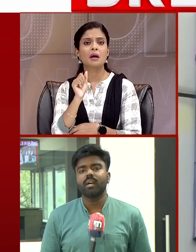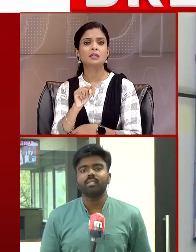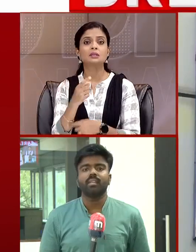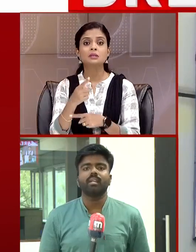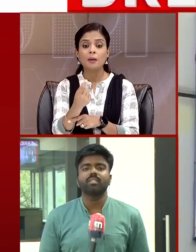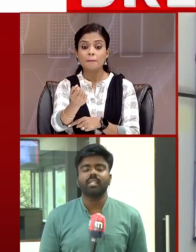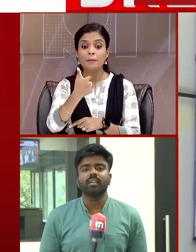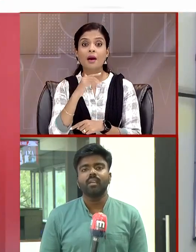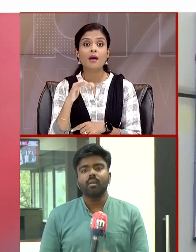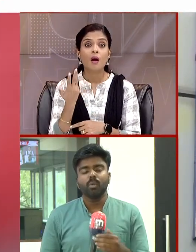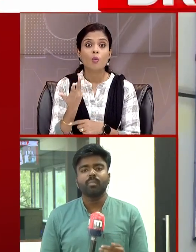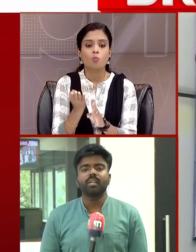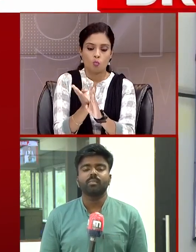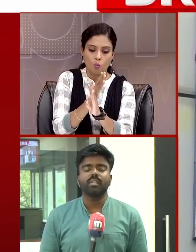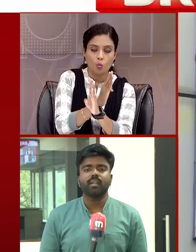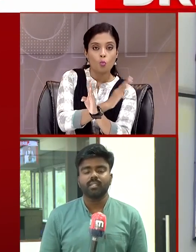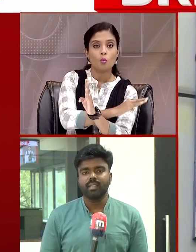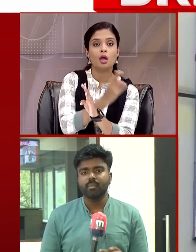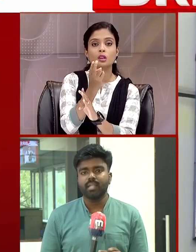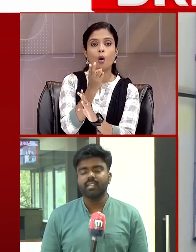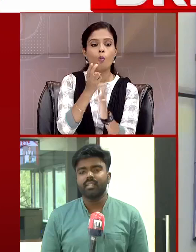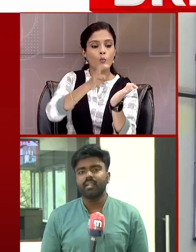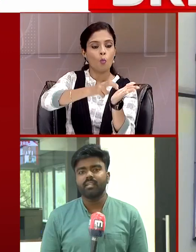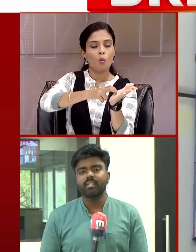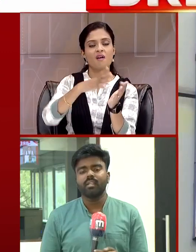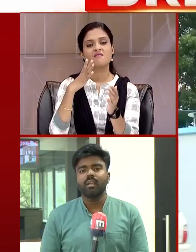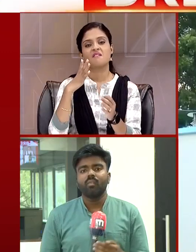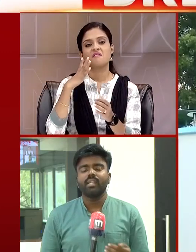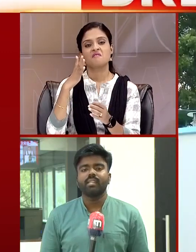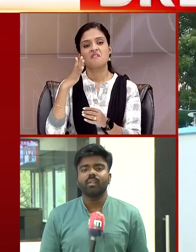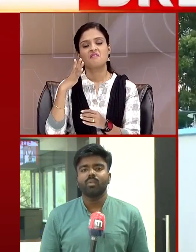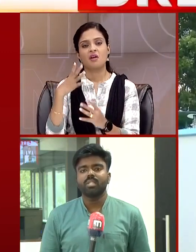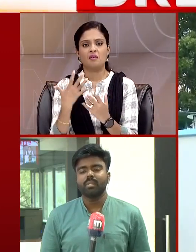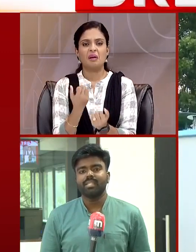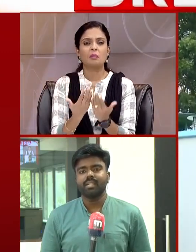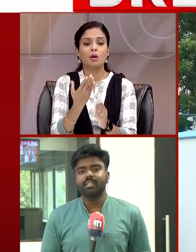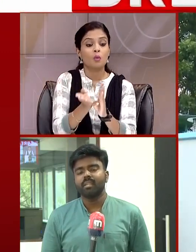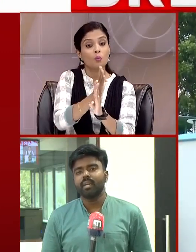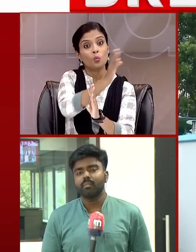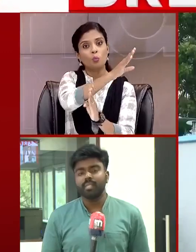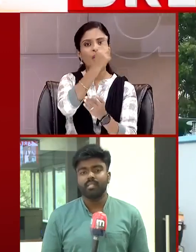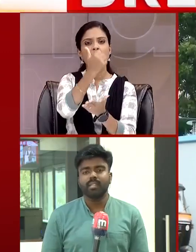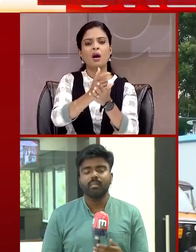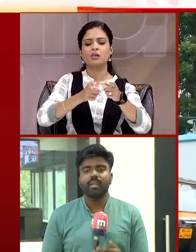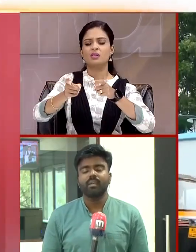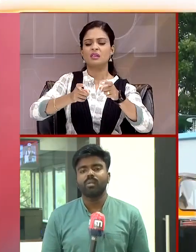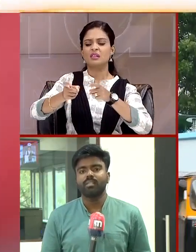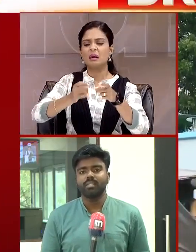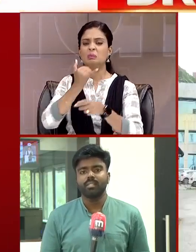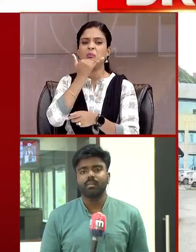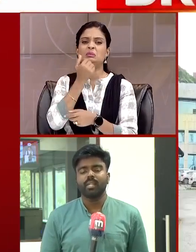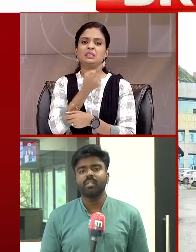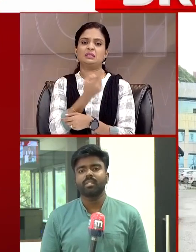എടുത്ത് കാത്തിരിക്കേണ്ട അവസ്ഥയാണ്. മുൻ ഭരണസമിതി അംഗങ്ങൾ നടത്തിയ ക്രമക്കേട് തന്നെയാണ് ഇത്തരത്തിൽ വലിയ രീതിയിലുള്ള ഒരു സാമ്പത്തിക ഞെരുക്കത്തിലേക്ക് ബാങ്കിനെ